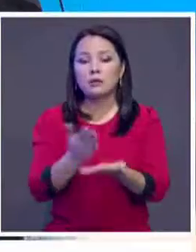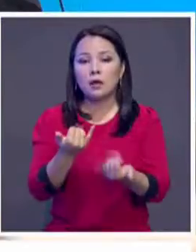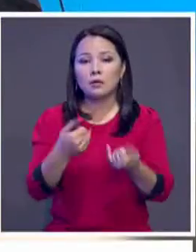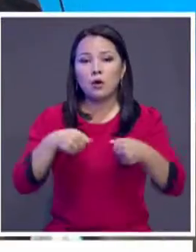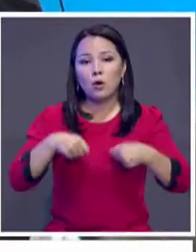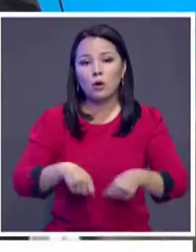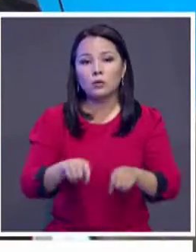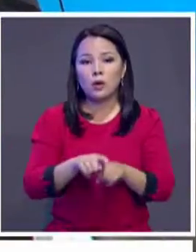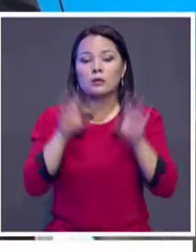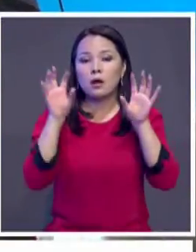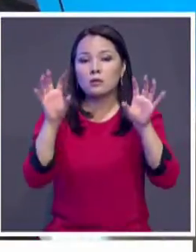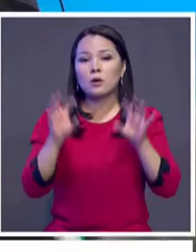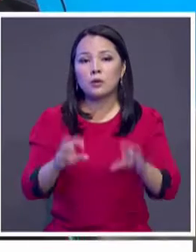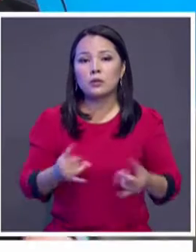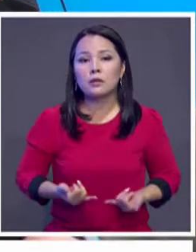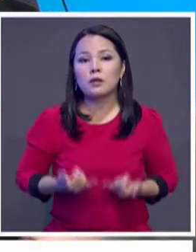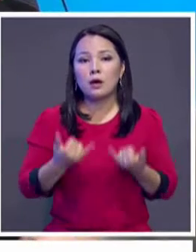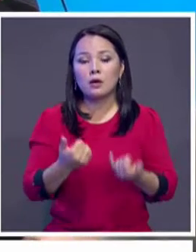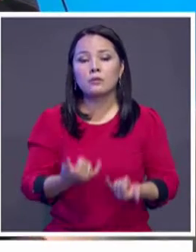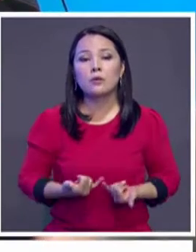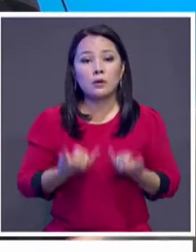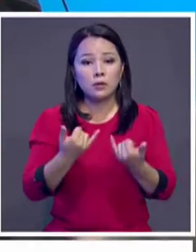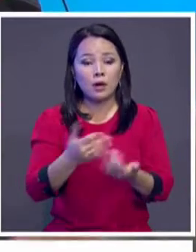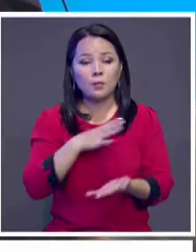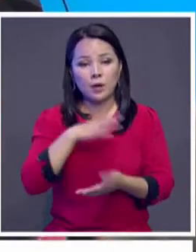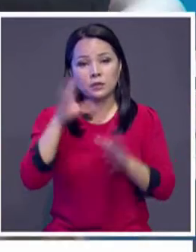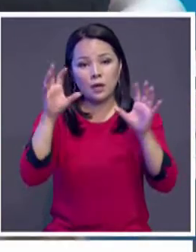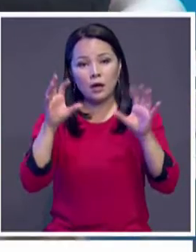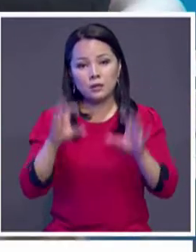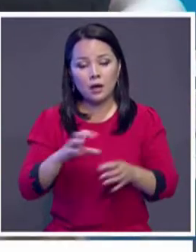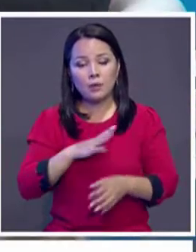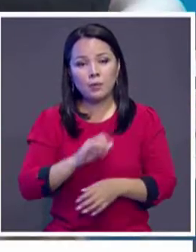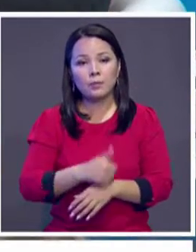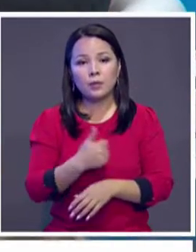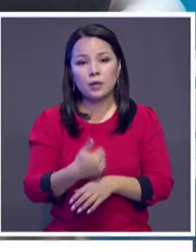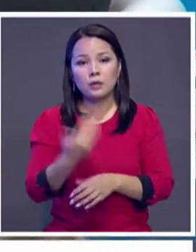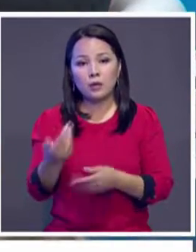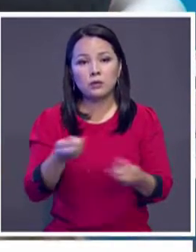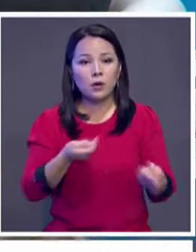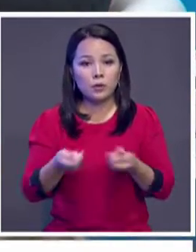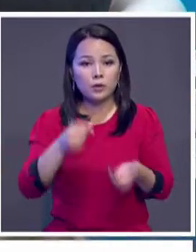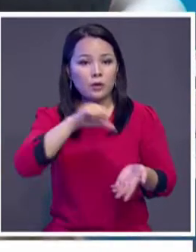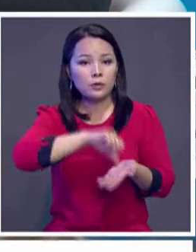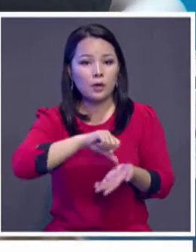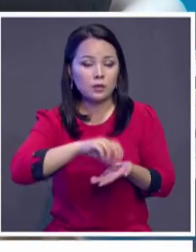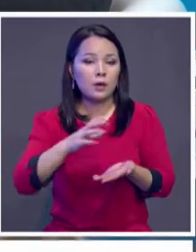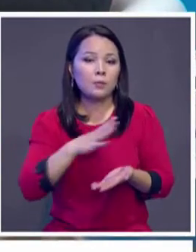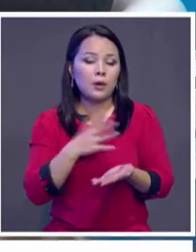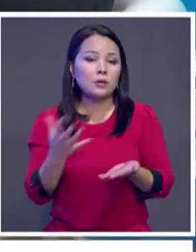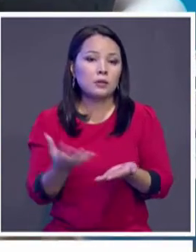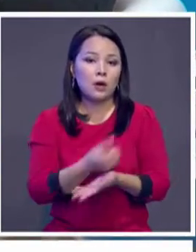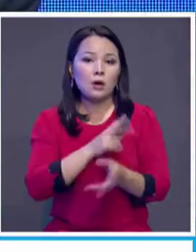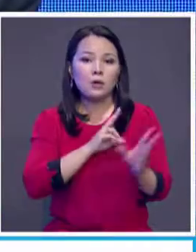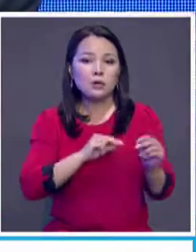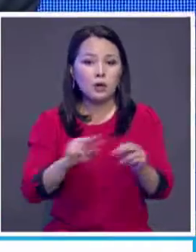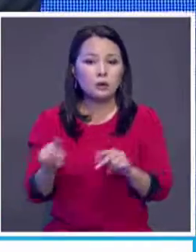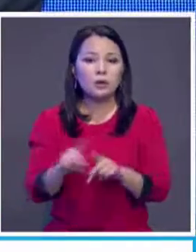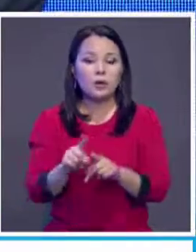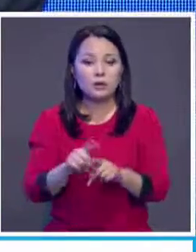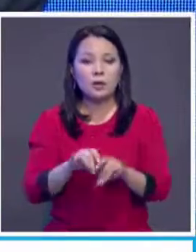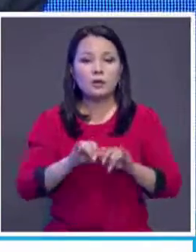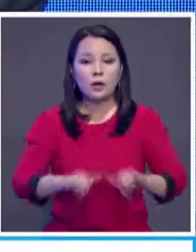үстемдігі, конституцияның биік мәртебесі, заң билігі Қазақстанның бүгінгі таңдағы табысты дамуының негізі екенін атап